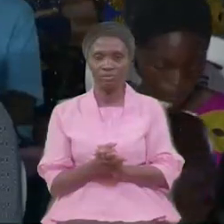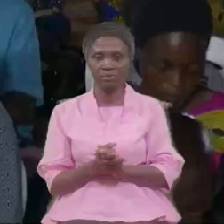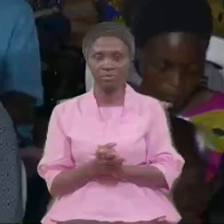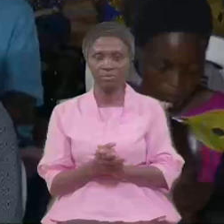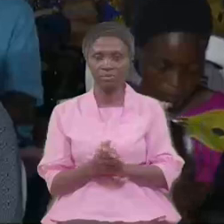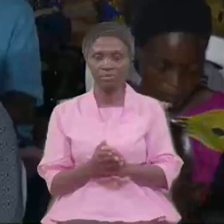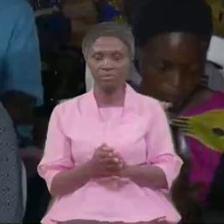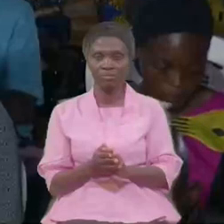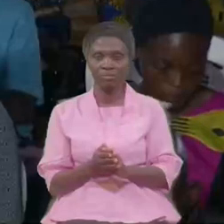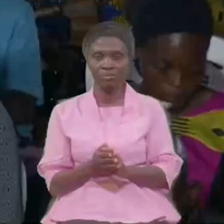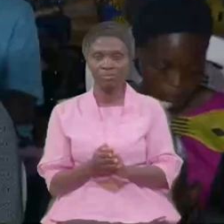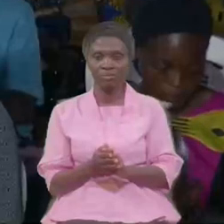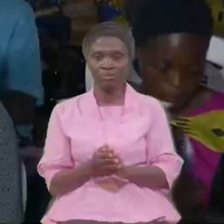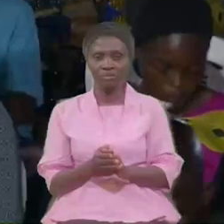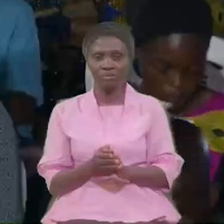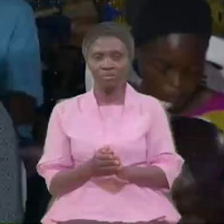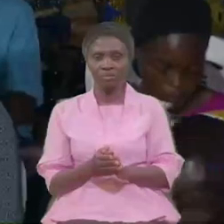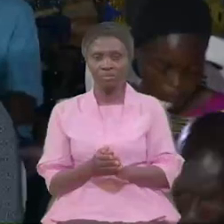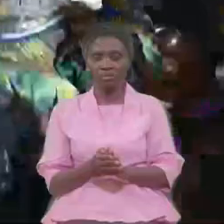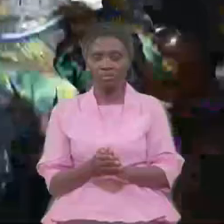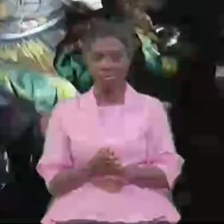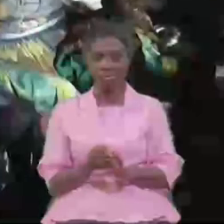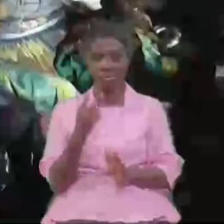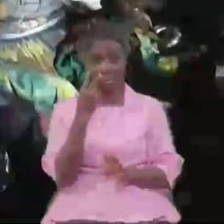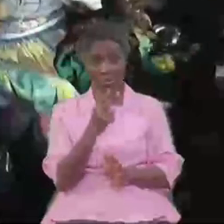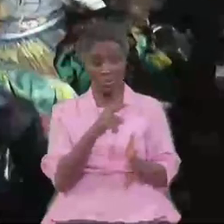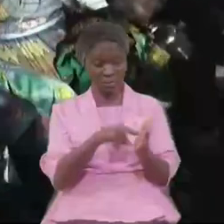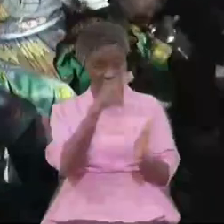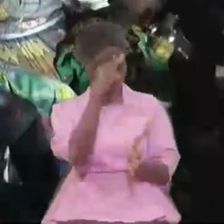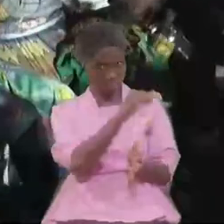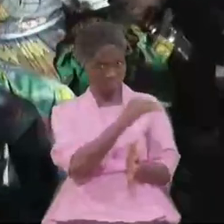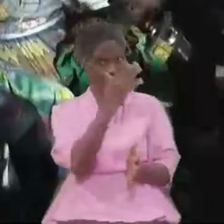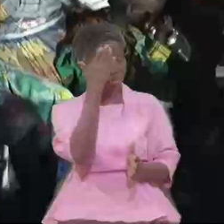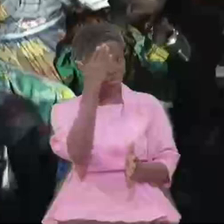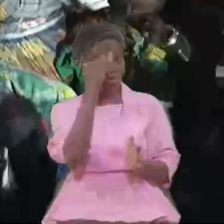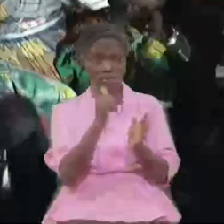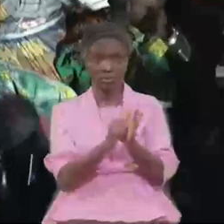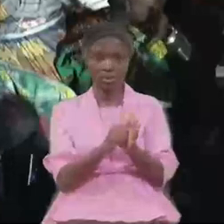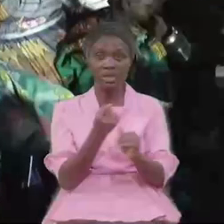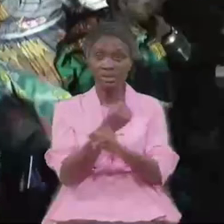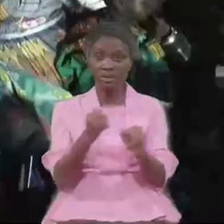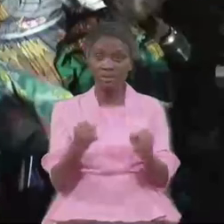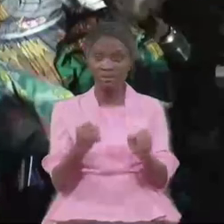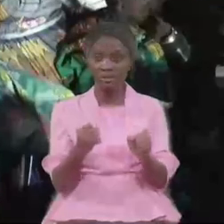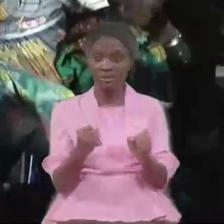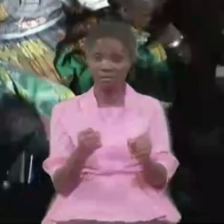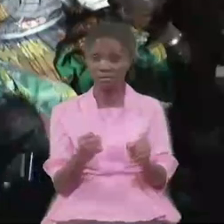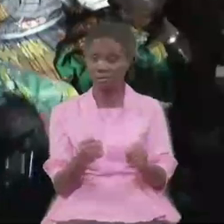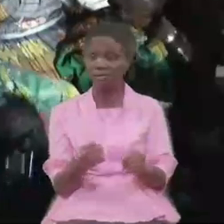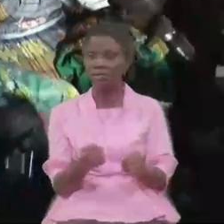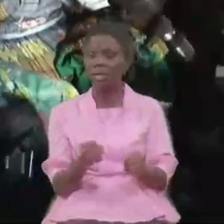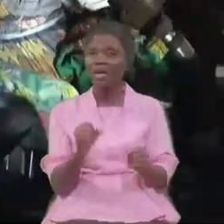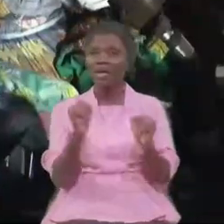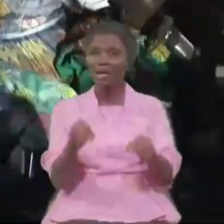aujourd'hui dans ta maison. » Ouais, cet homme, il savait que le salut ne